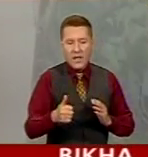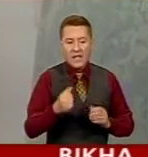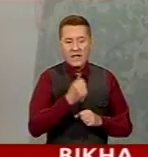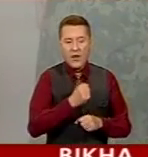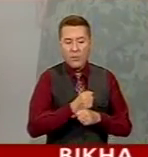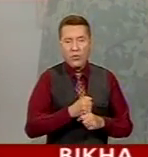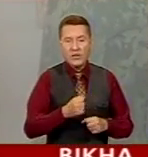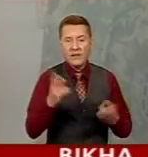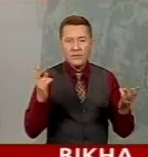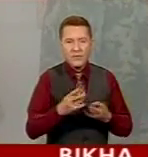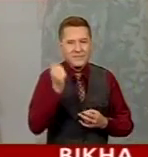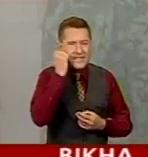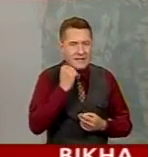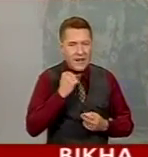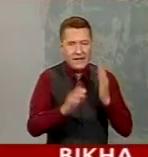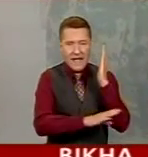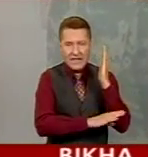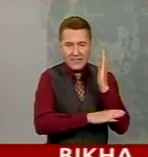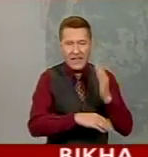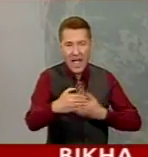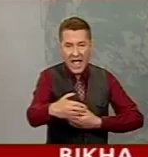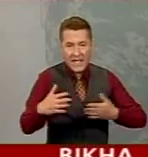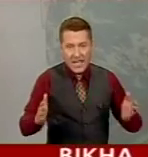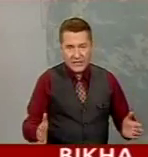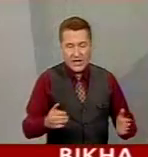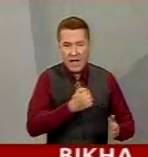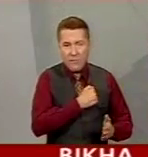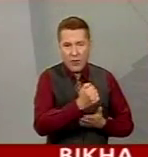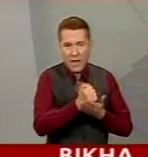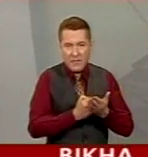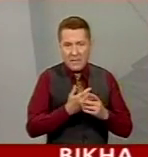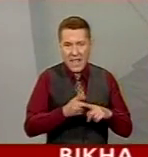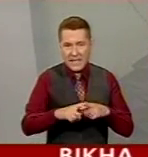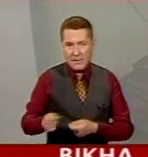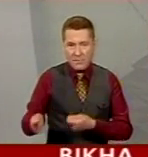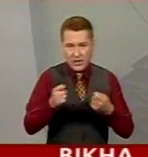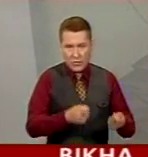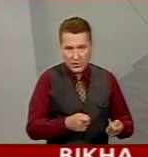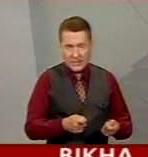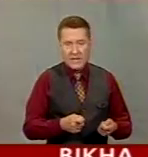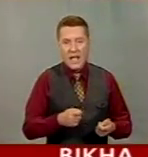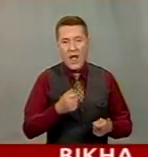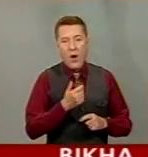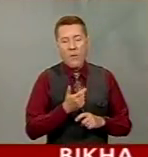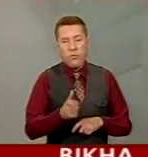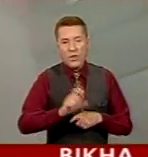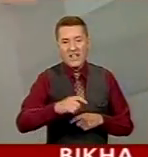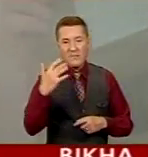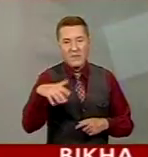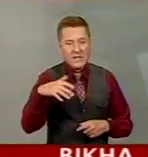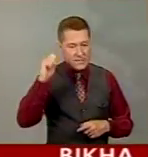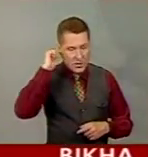не свіжа деревина, а стара. Ящикам з-під боєприпасів, які їм привозять із фронту вояки, іноді понад півстоліття.